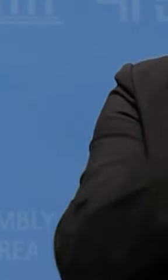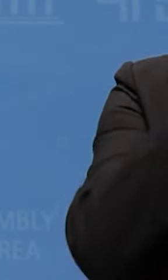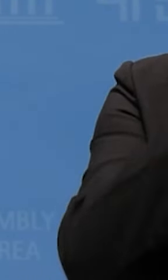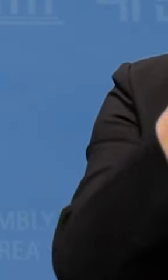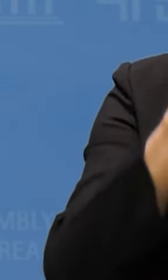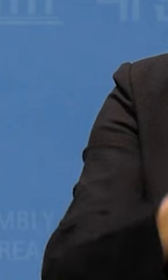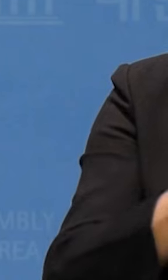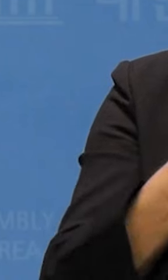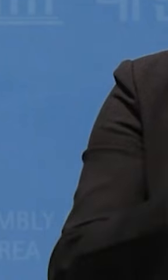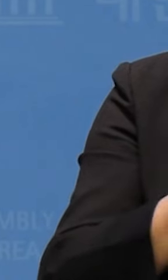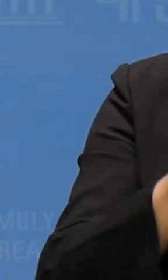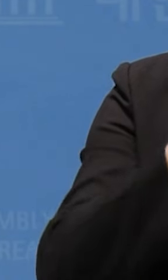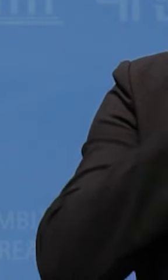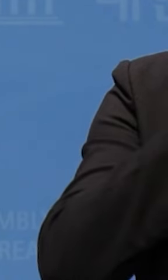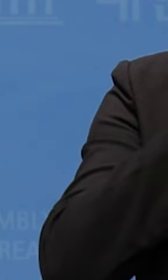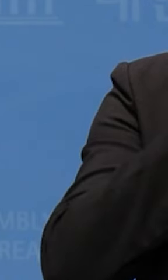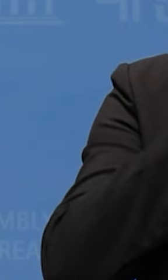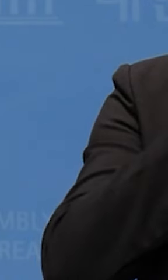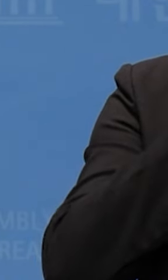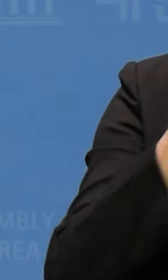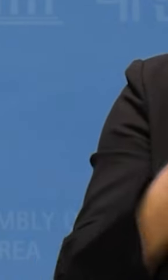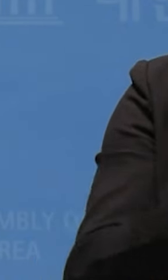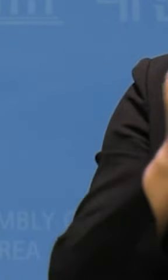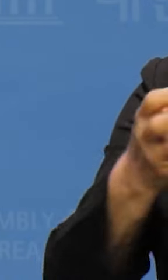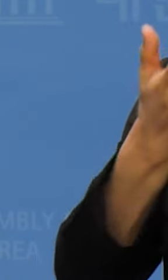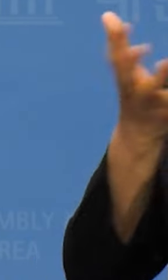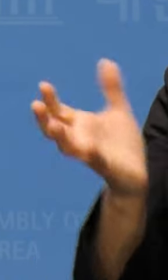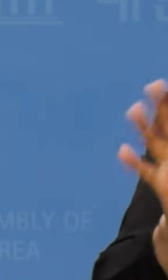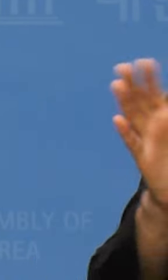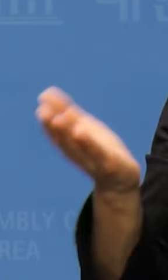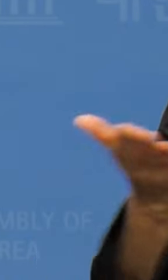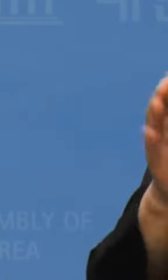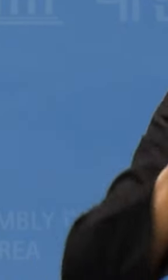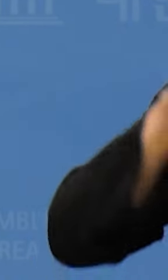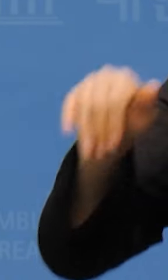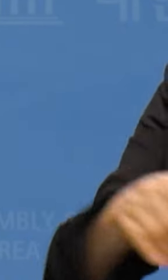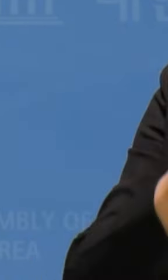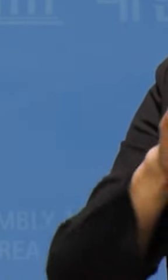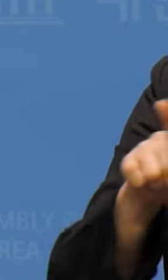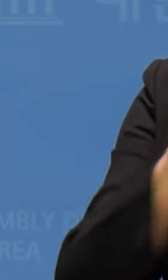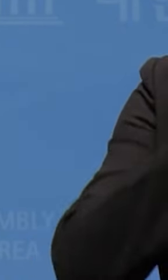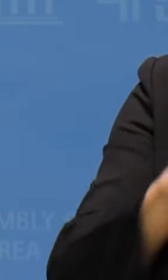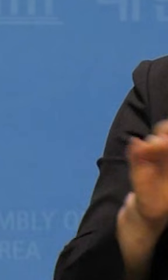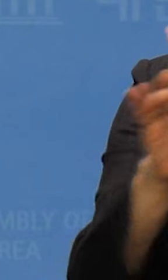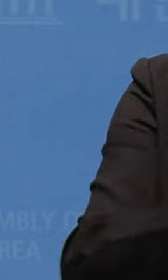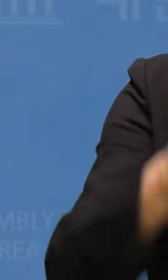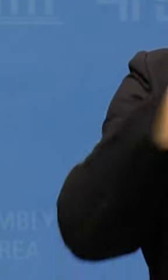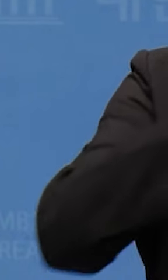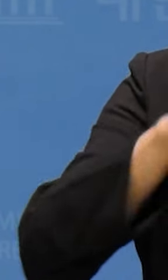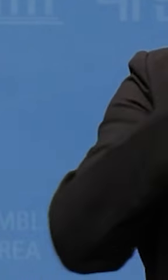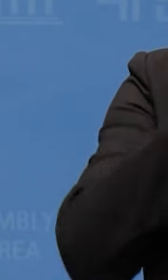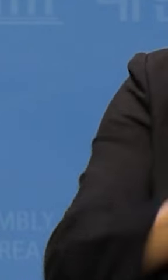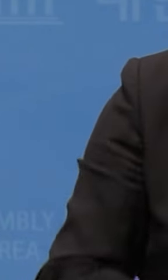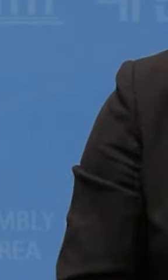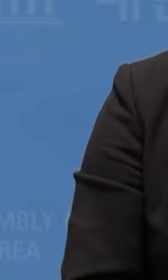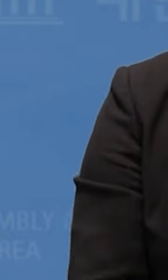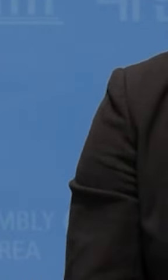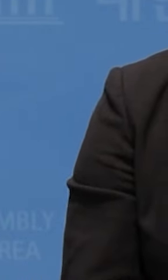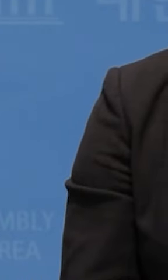것도 부족해서 여당의 당무에 개입한 것은 어떤 말로도 변명의 여지가